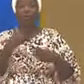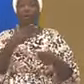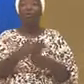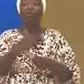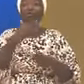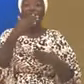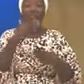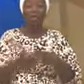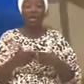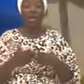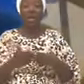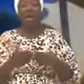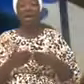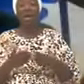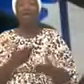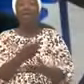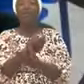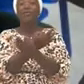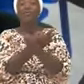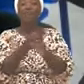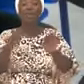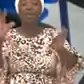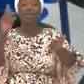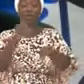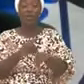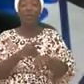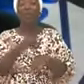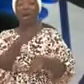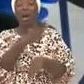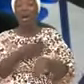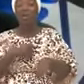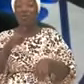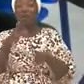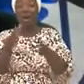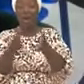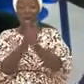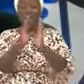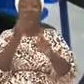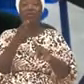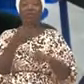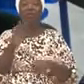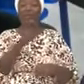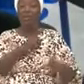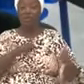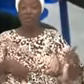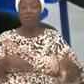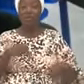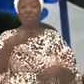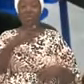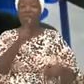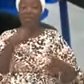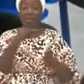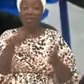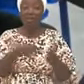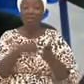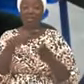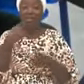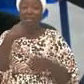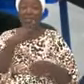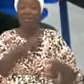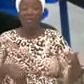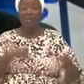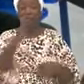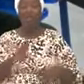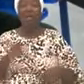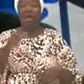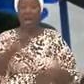l'émancipation totale et tu demandes aux seniors et 10 ainsi parle l'éternel le ciel était